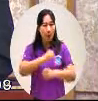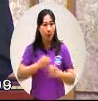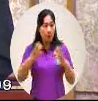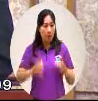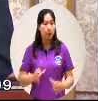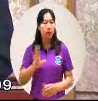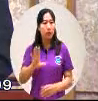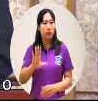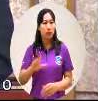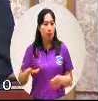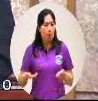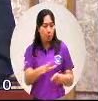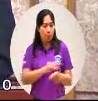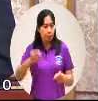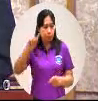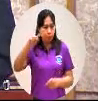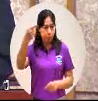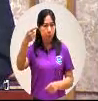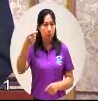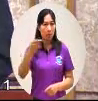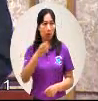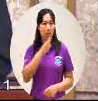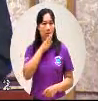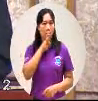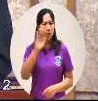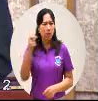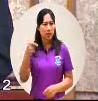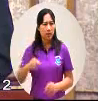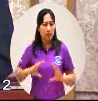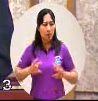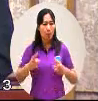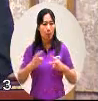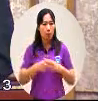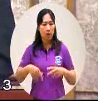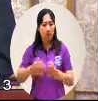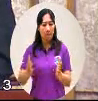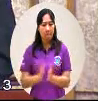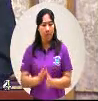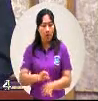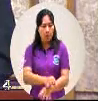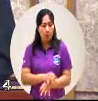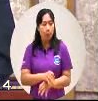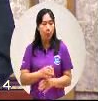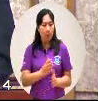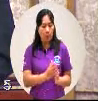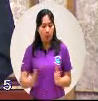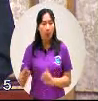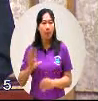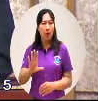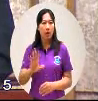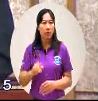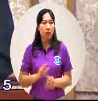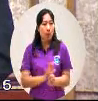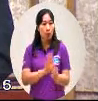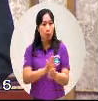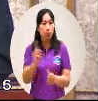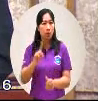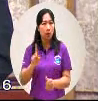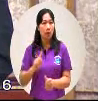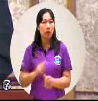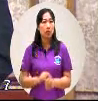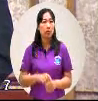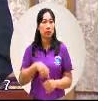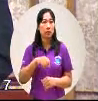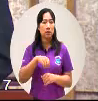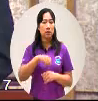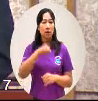都是全国是最好的。那当然我们在国小的部分呢，事实上都有课程。那我们主推的包括闽南、客家